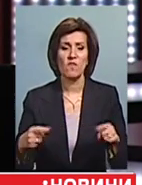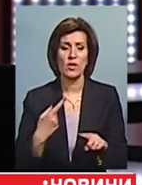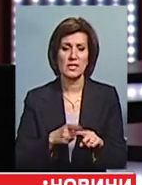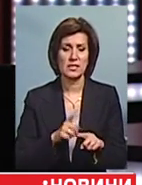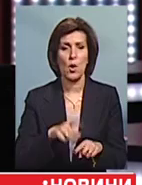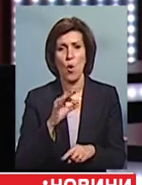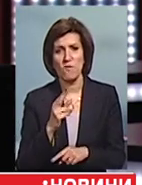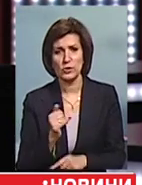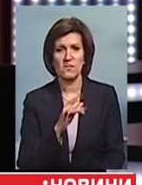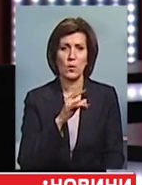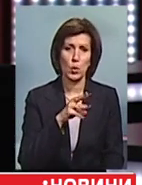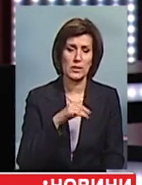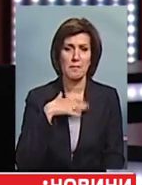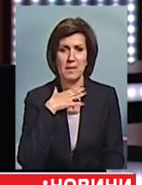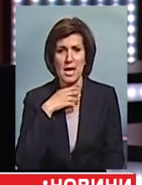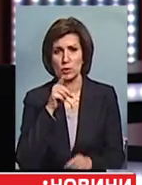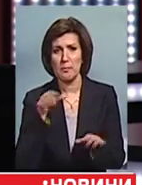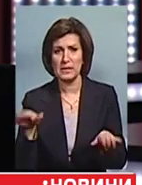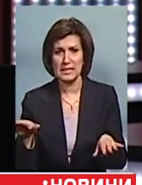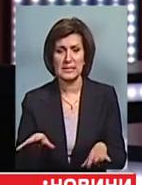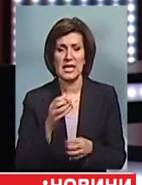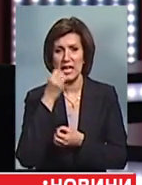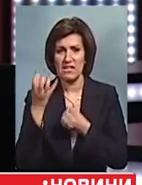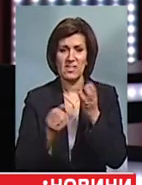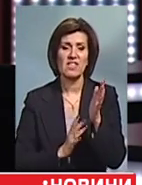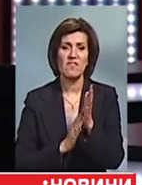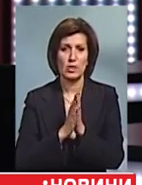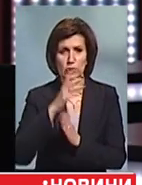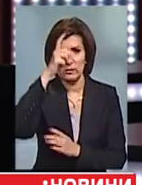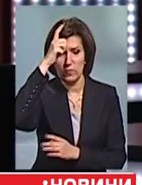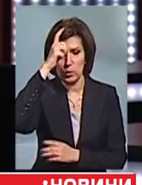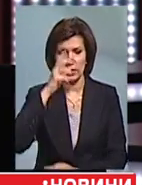овочі, фрукти, м'ясо, птиці і квіти, вирощені у Туреччині.